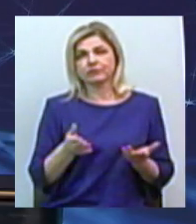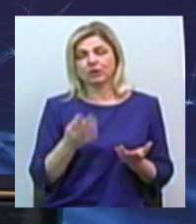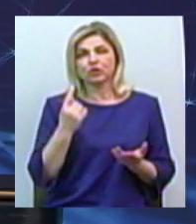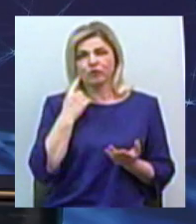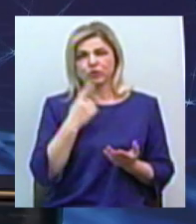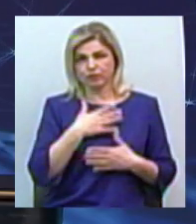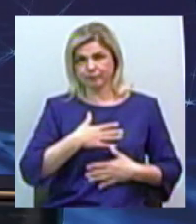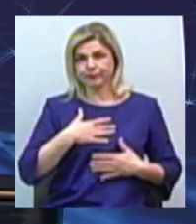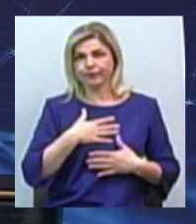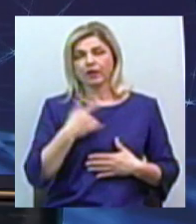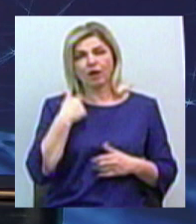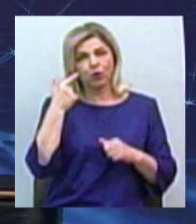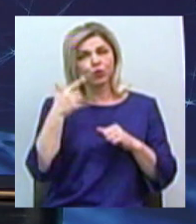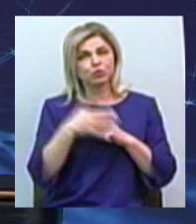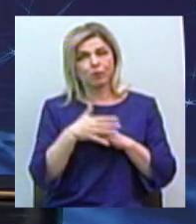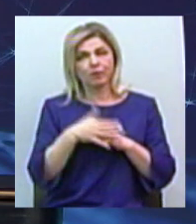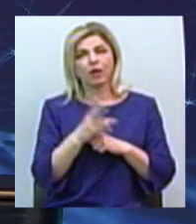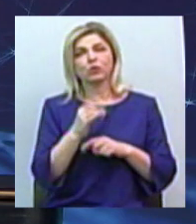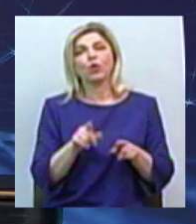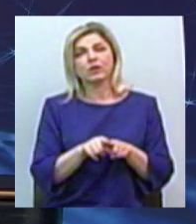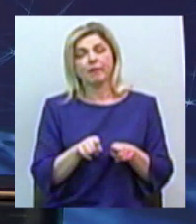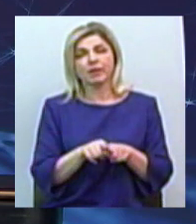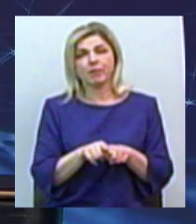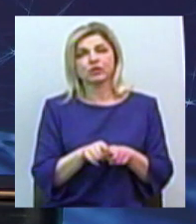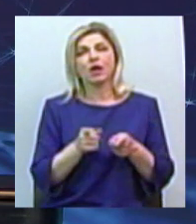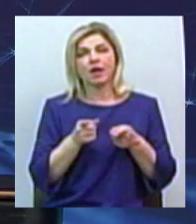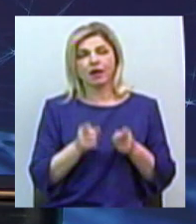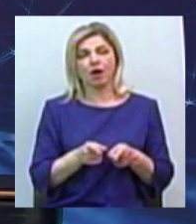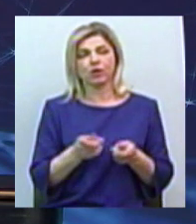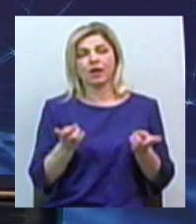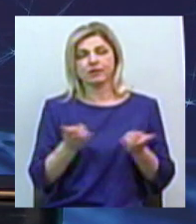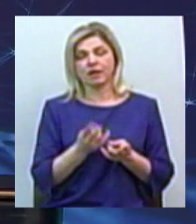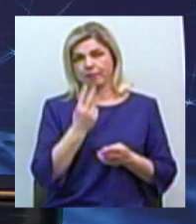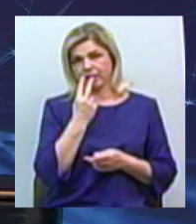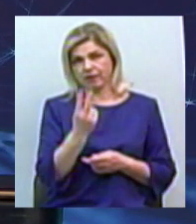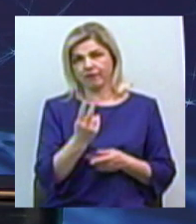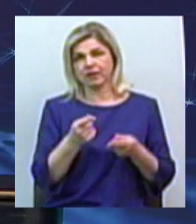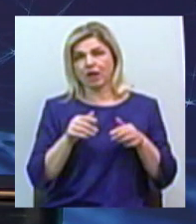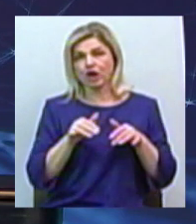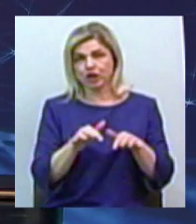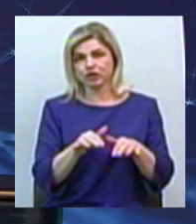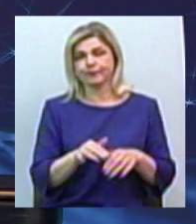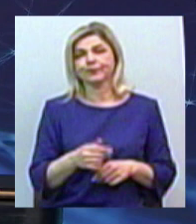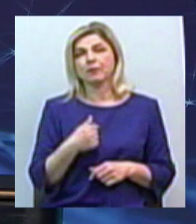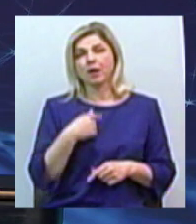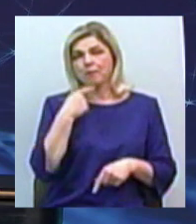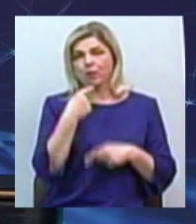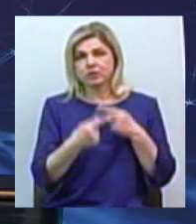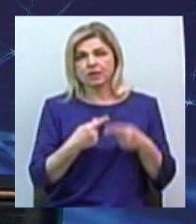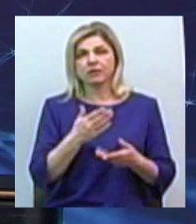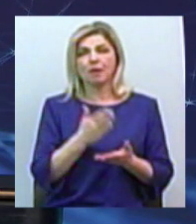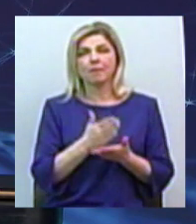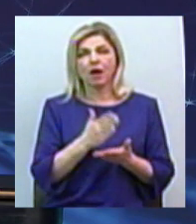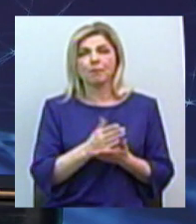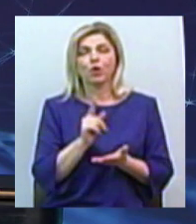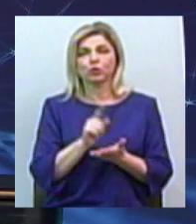да, звичайно, я розумію. Але тим не менше, ну, реально треба дивитися на речі. Ми постійно маємо